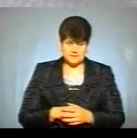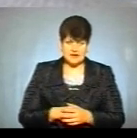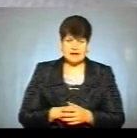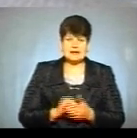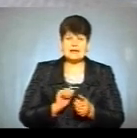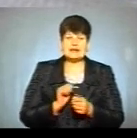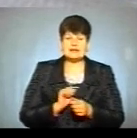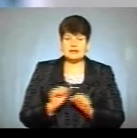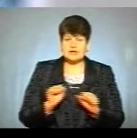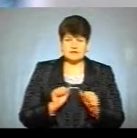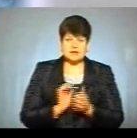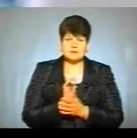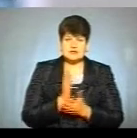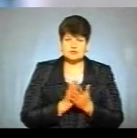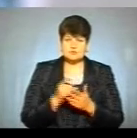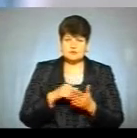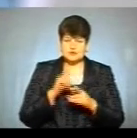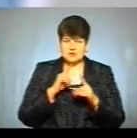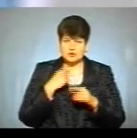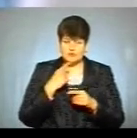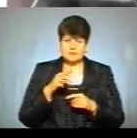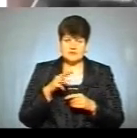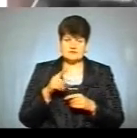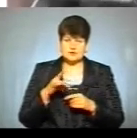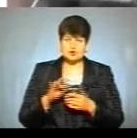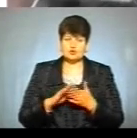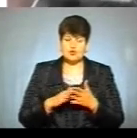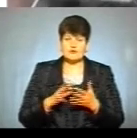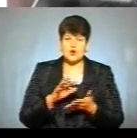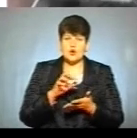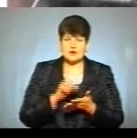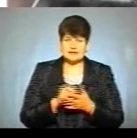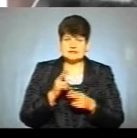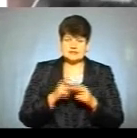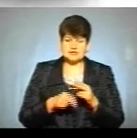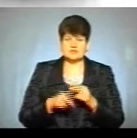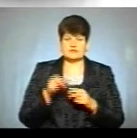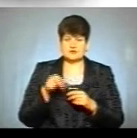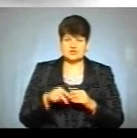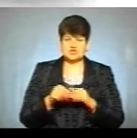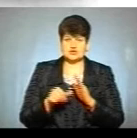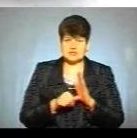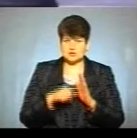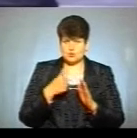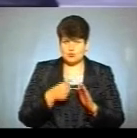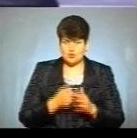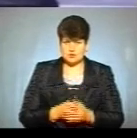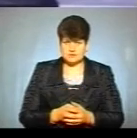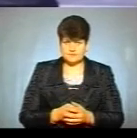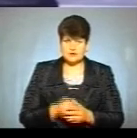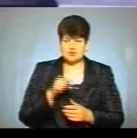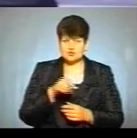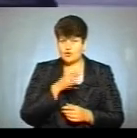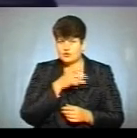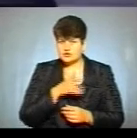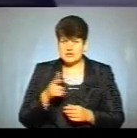Тернопільської міськради Мар'яна Зварич повідомила, що договір оренди з аптекою номер 78 закінчився у 2016 році. З цього часу